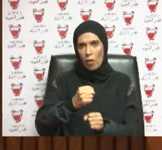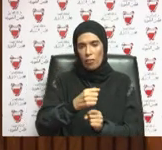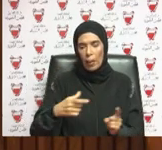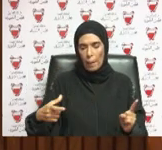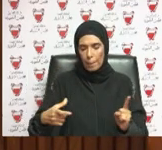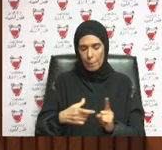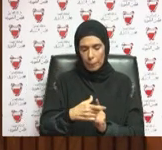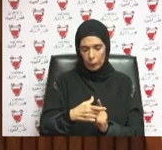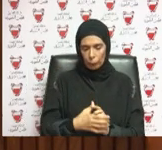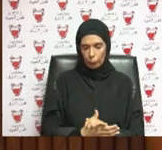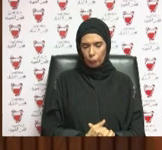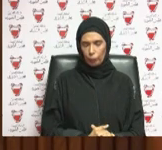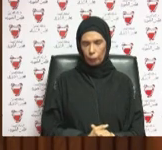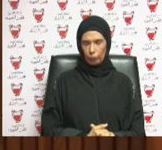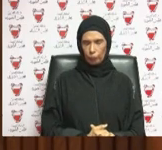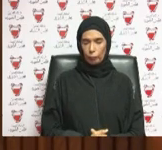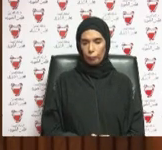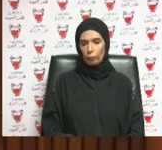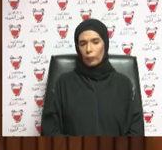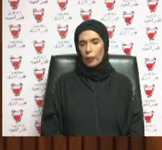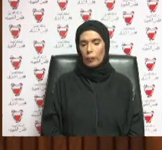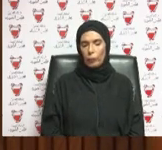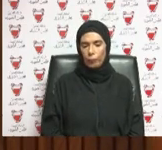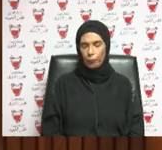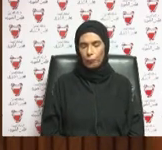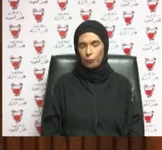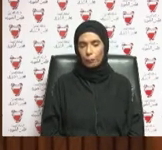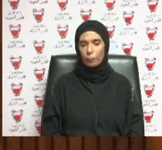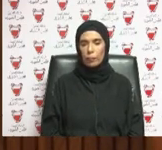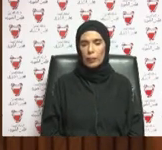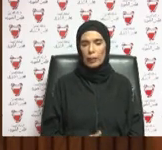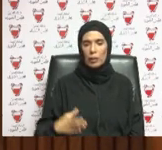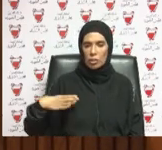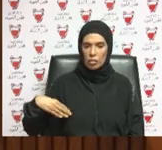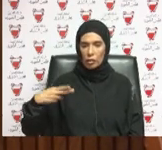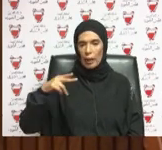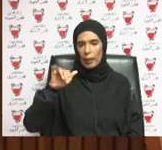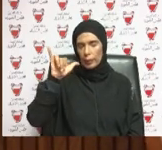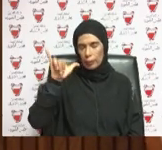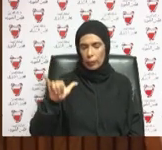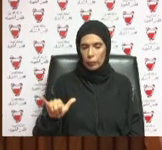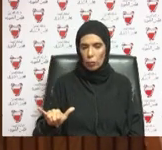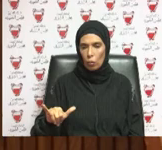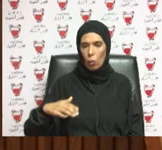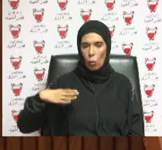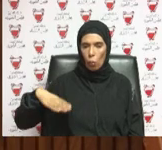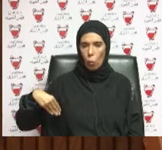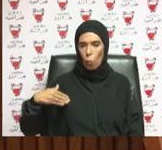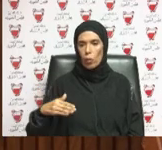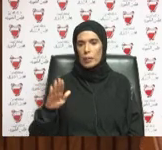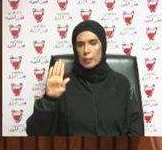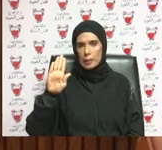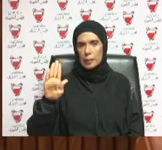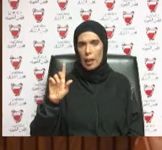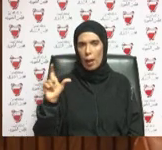العهد نائب القائد الأعلى رئيس مجلس الوزراء حفظه الله ورعاه، وإلى سمو الشيخ علي بن خليفة بن سلمان آل خليفة